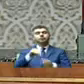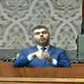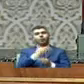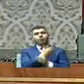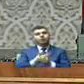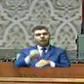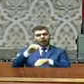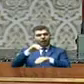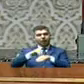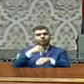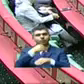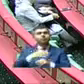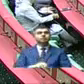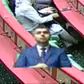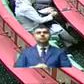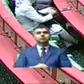تعقيب؟